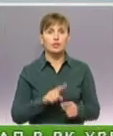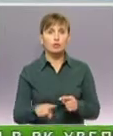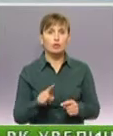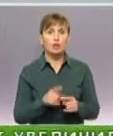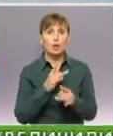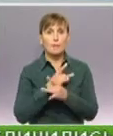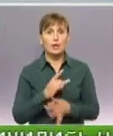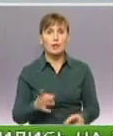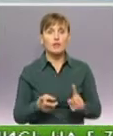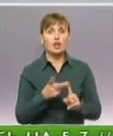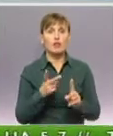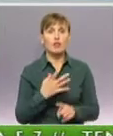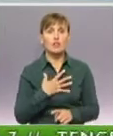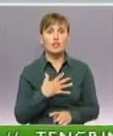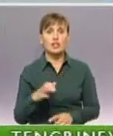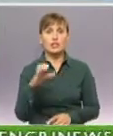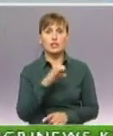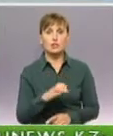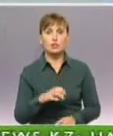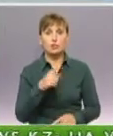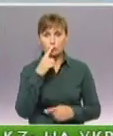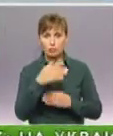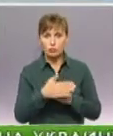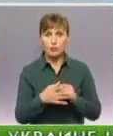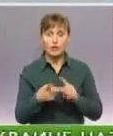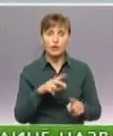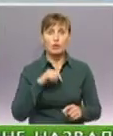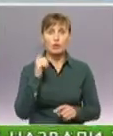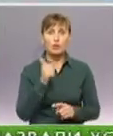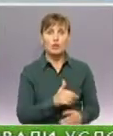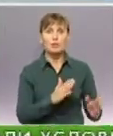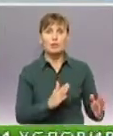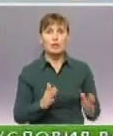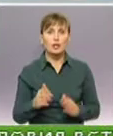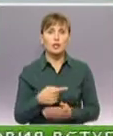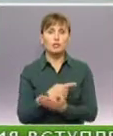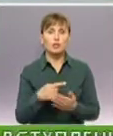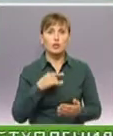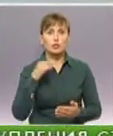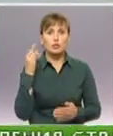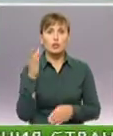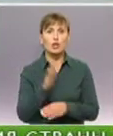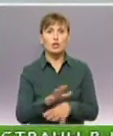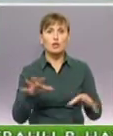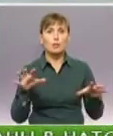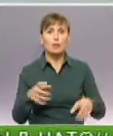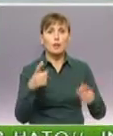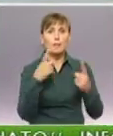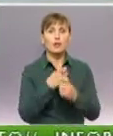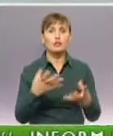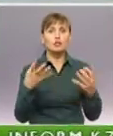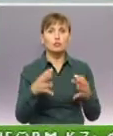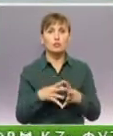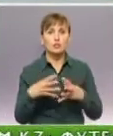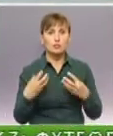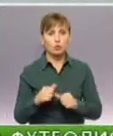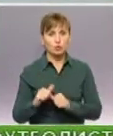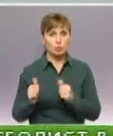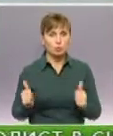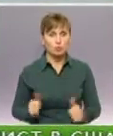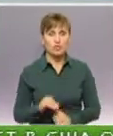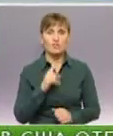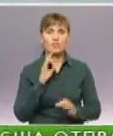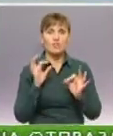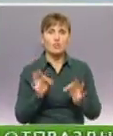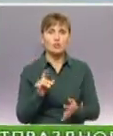Совсем скоро праздник, второе воскресенье сентября. Вот уже второй год подряд отмечают казахстанцы. Указом президента он объявлен Днем семьи, любви и